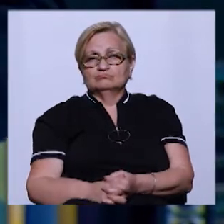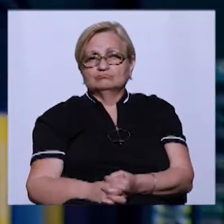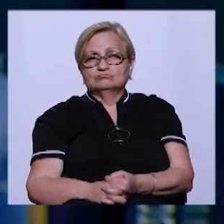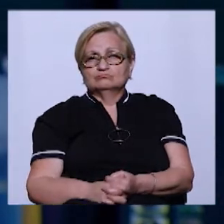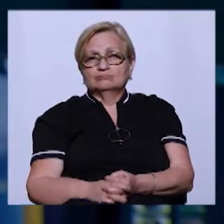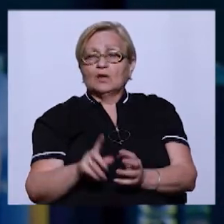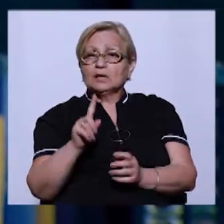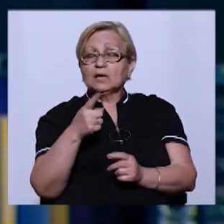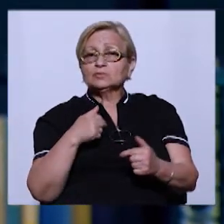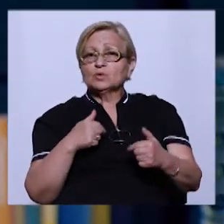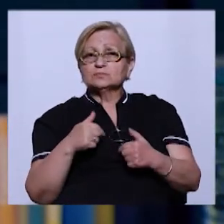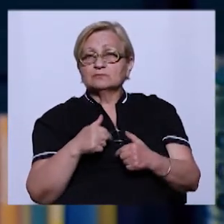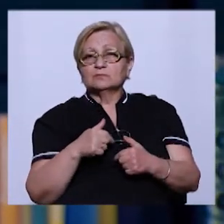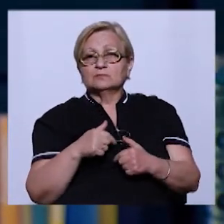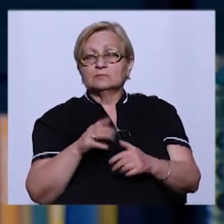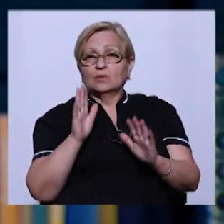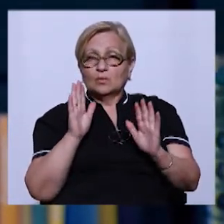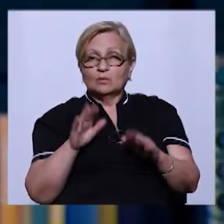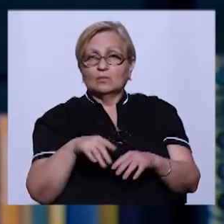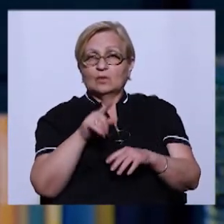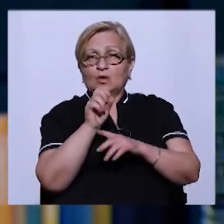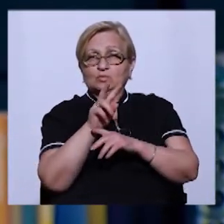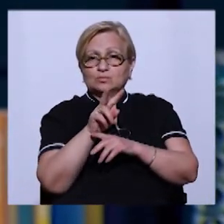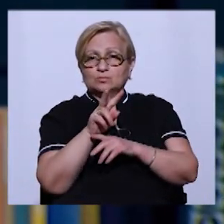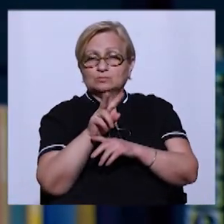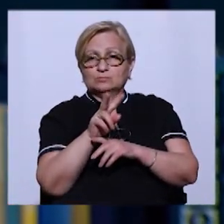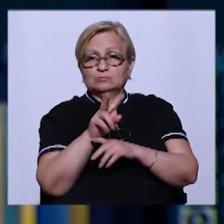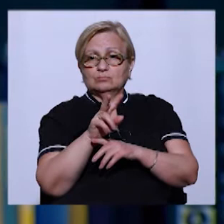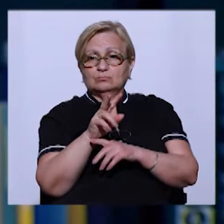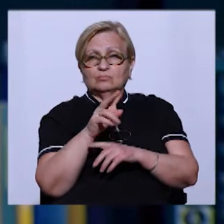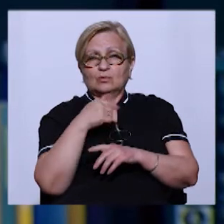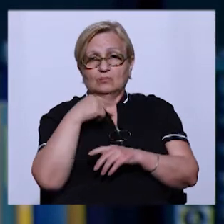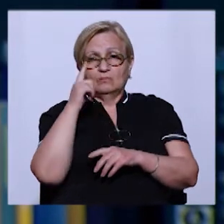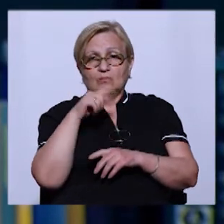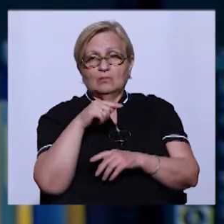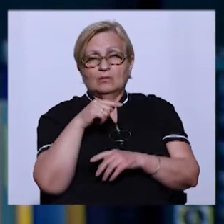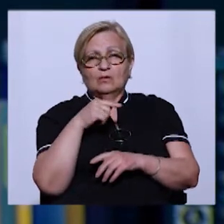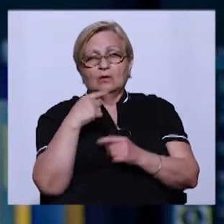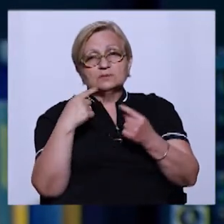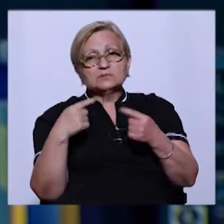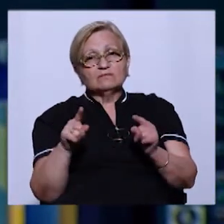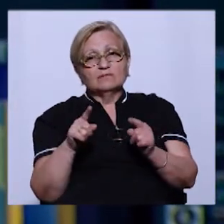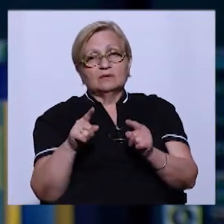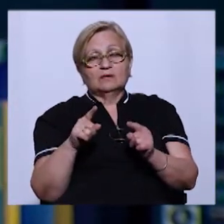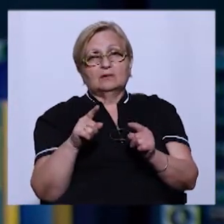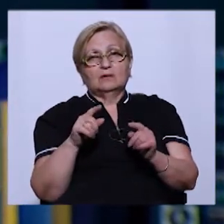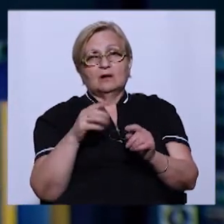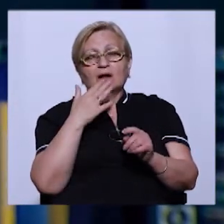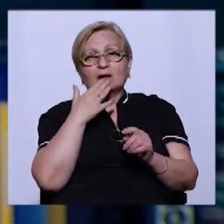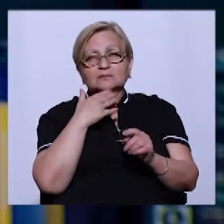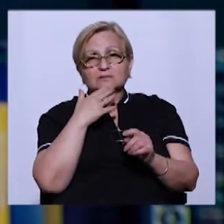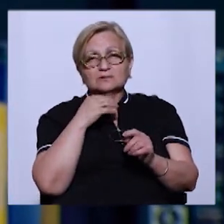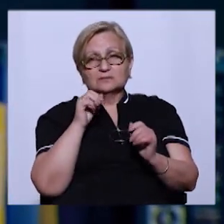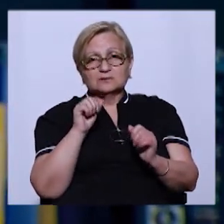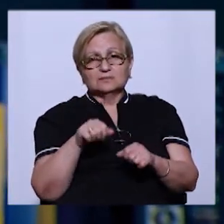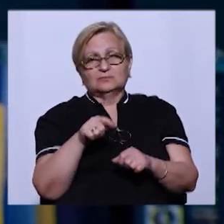ახლა რატო წვალობდი ამდეს და რა გინდოდა. და ნუ კარგი კი ბატონო 12 5-ზე გამრავლებ, იცი რა ის იყო, მაგრამ სხვა შემთხვევაში უფრო